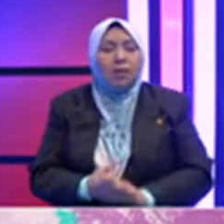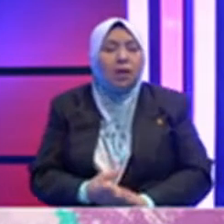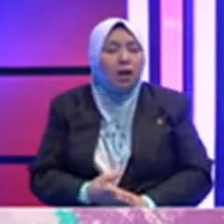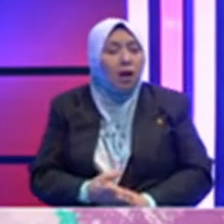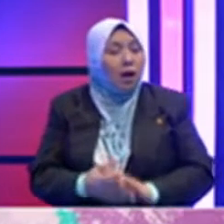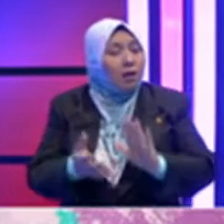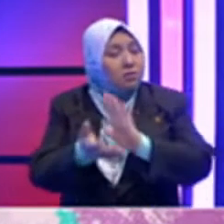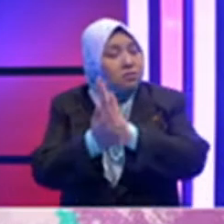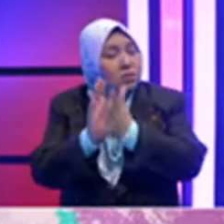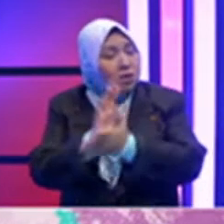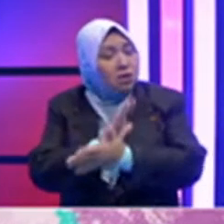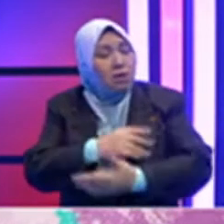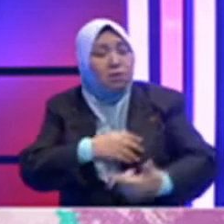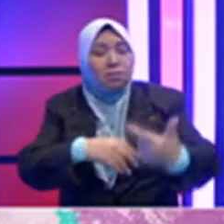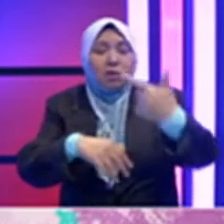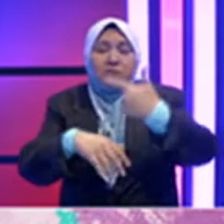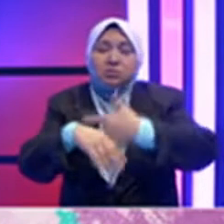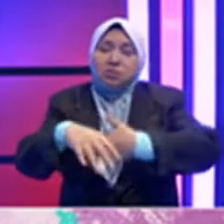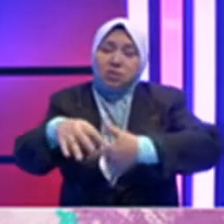فلما